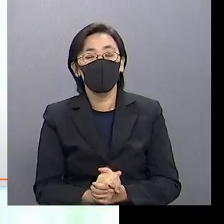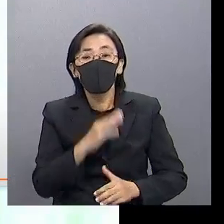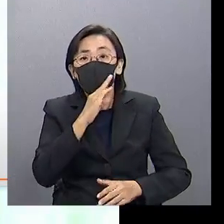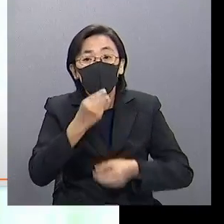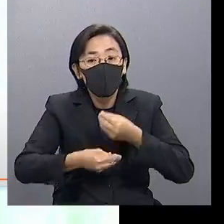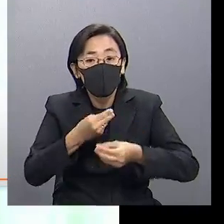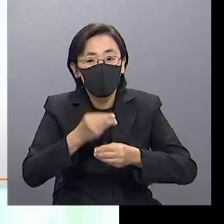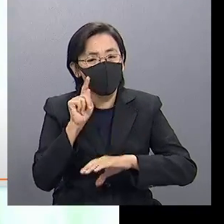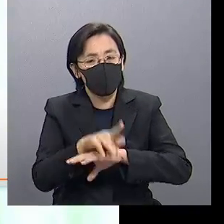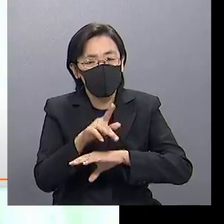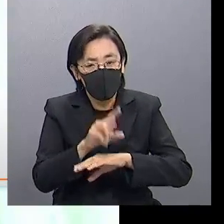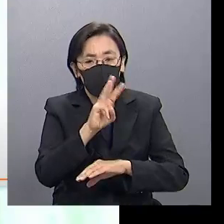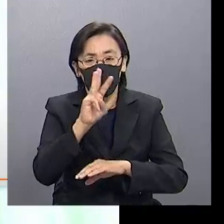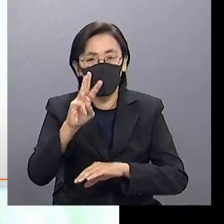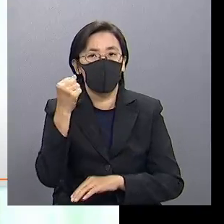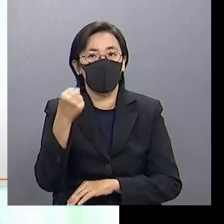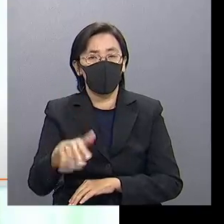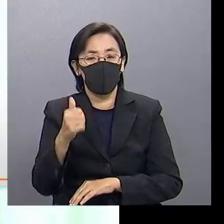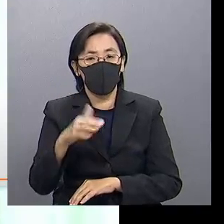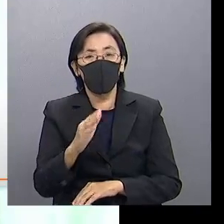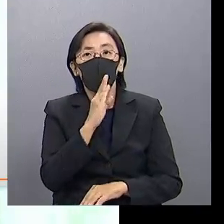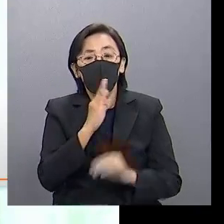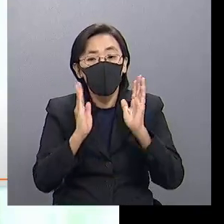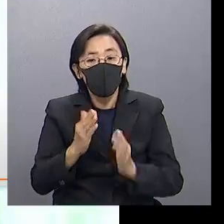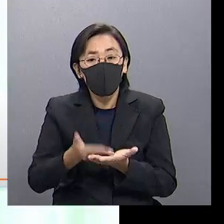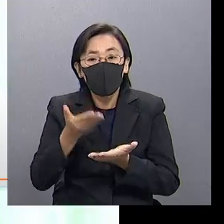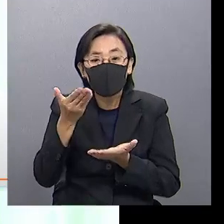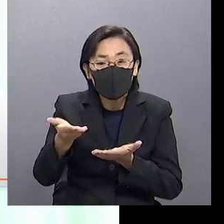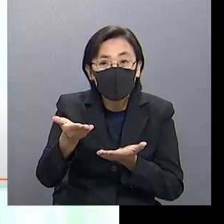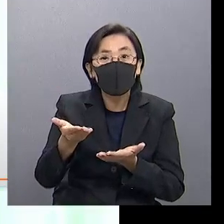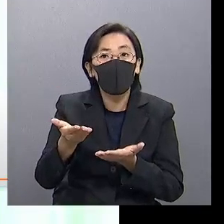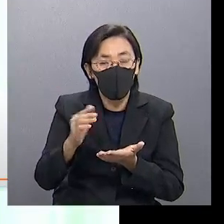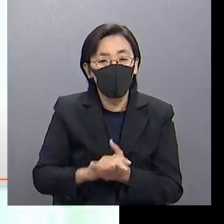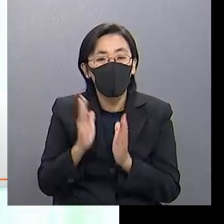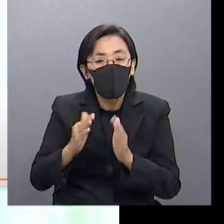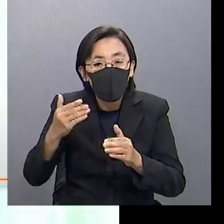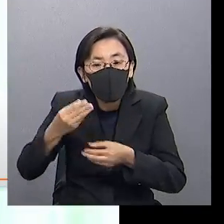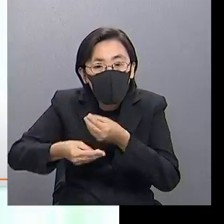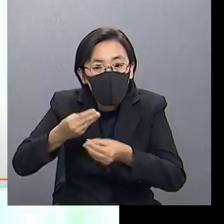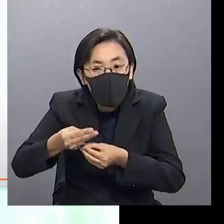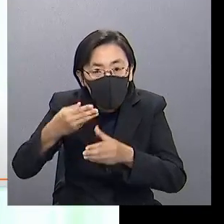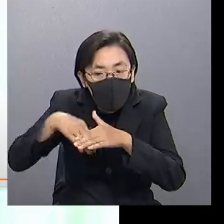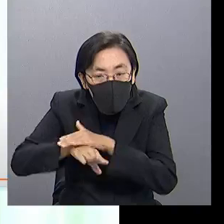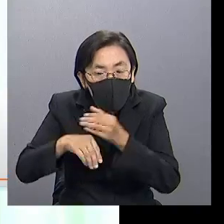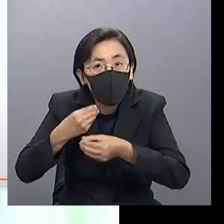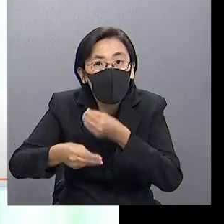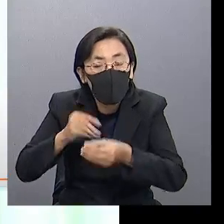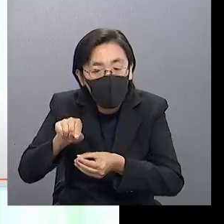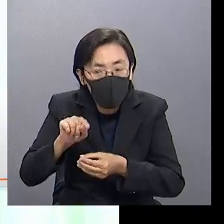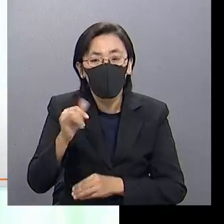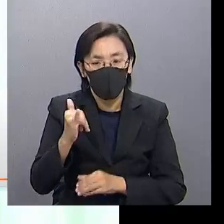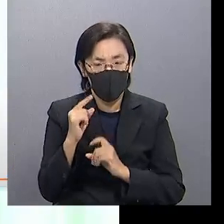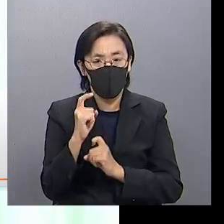ผลิตภาทมีครับรับผ Huอาจจะเสียงได้รผ